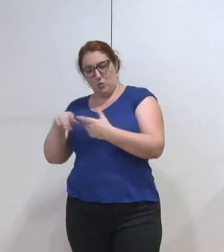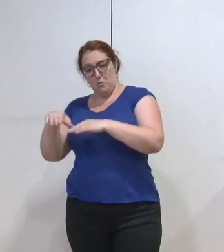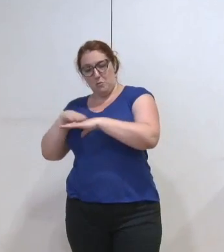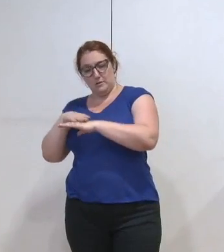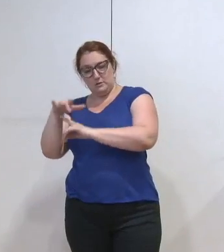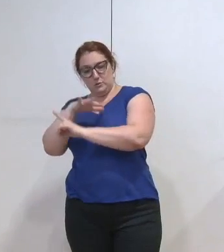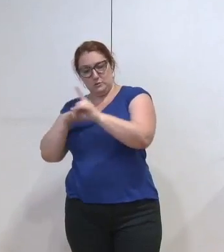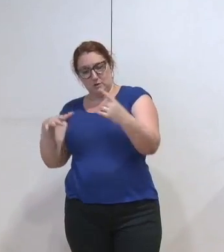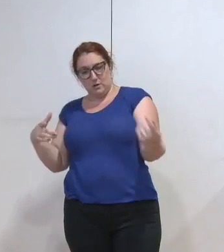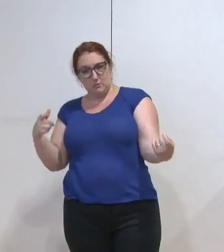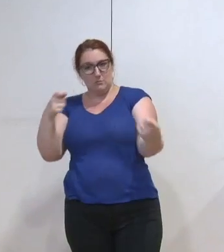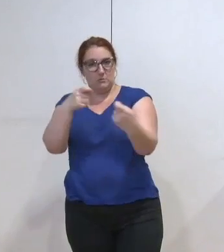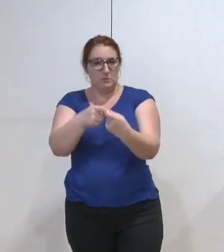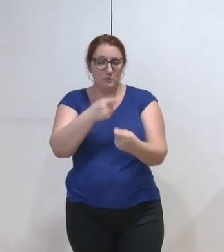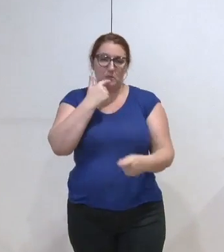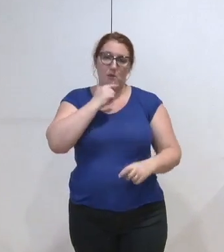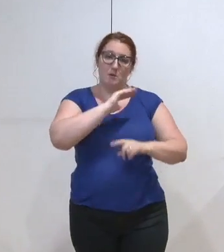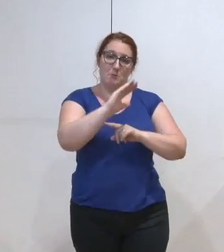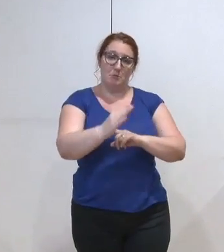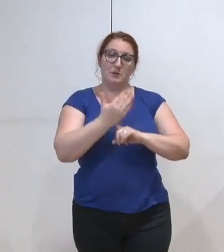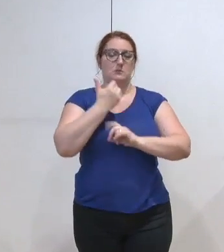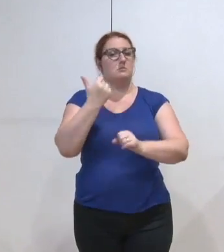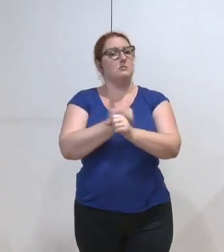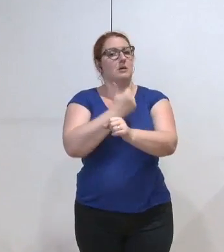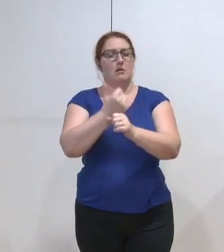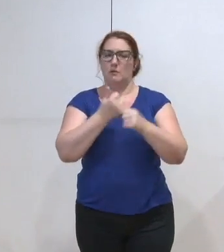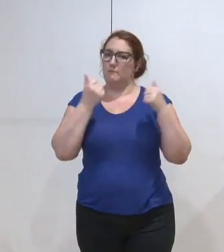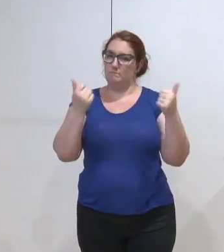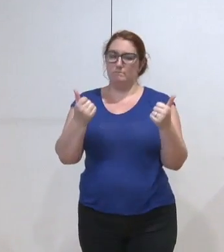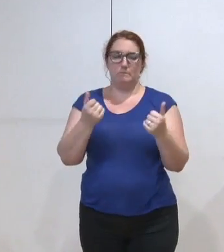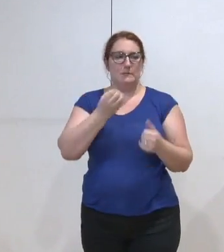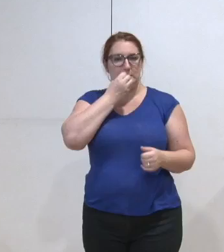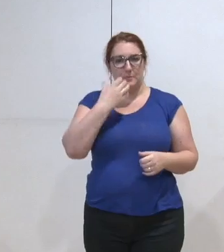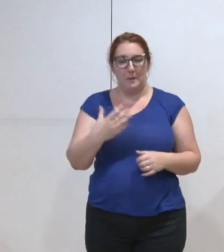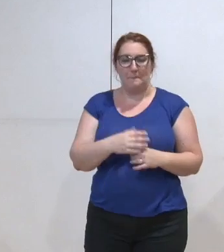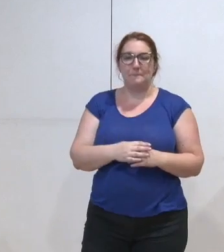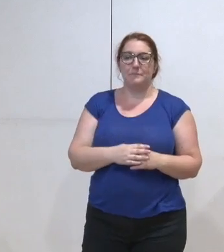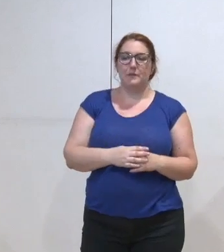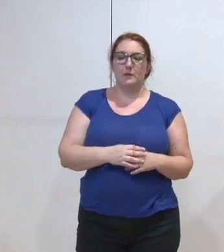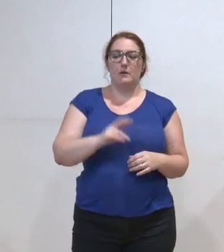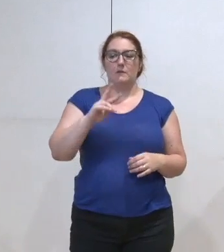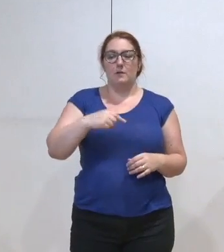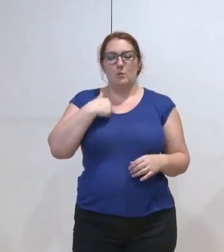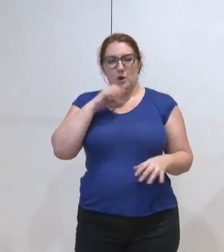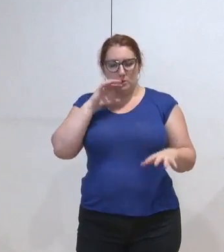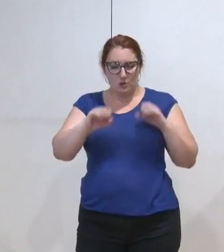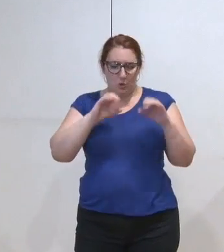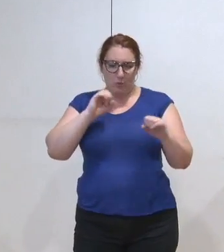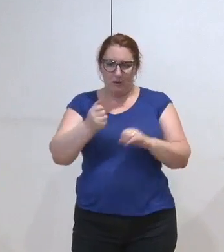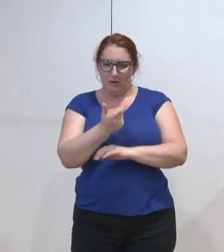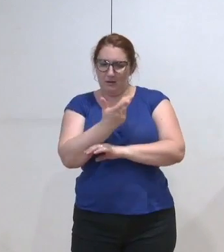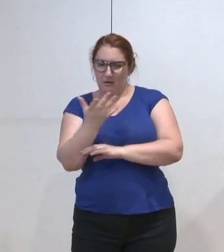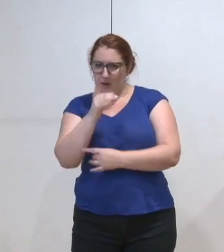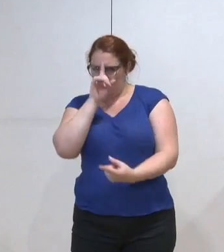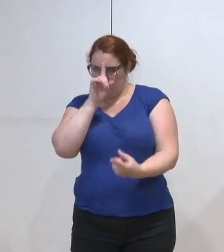qu'on puisse le présenter en chaque année alors moi ce que j'ai repéré c'est quelques lignes de force que je voudrais sur lequel je